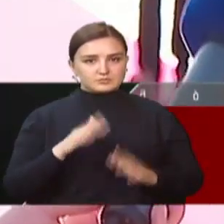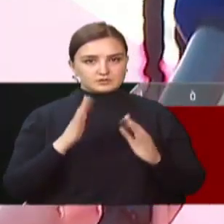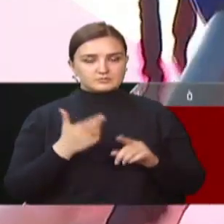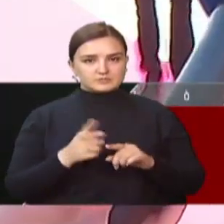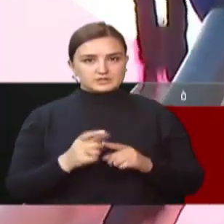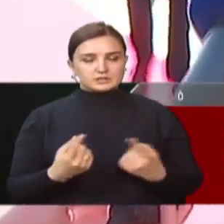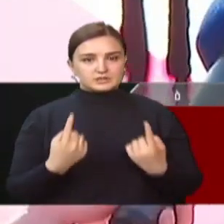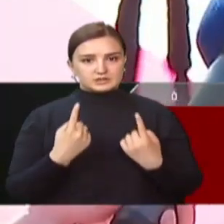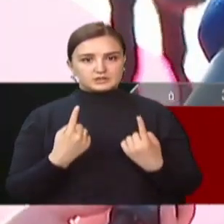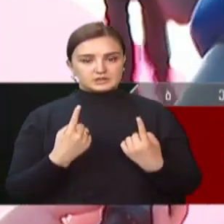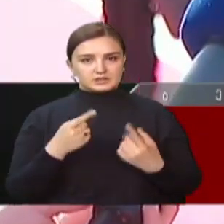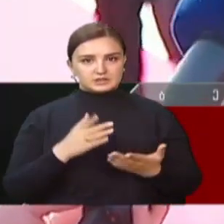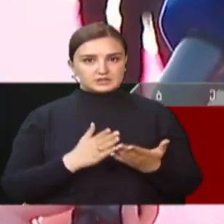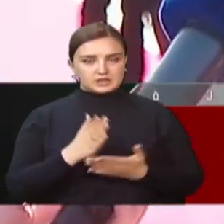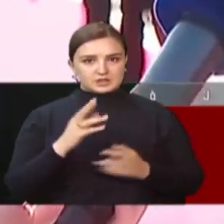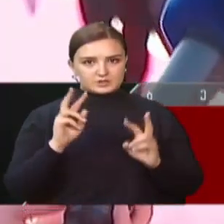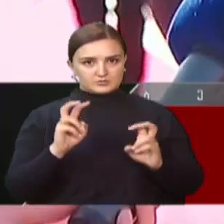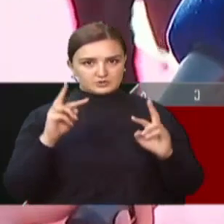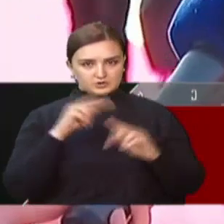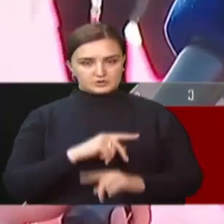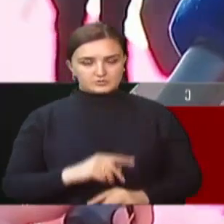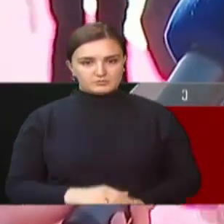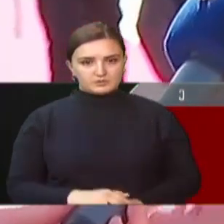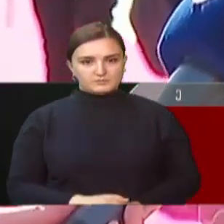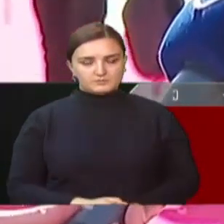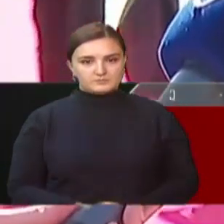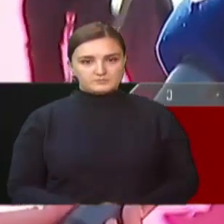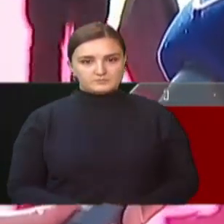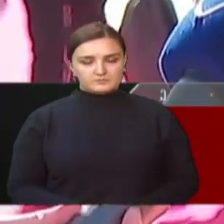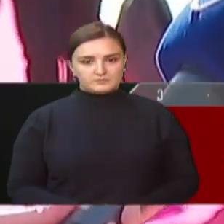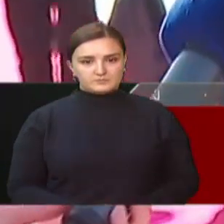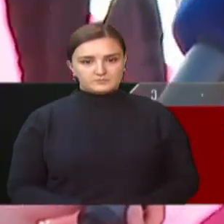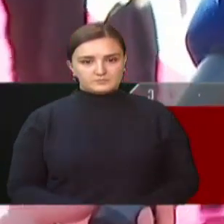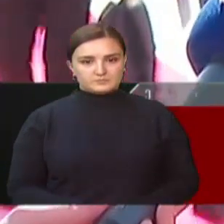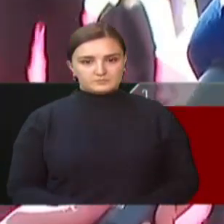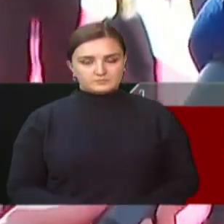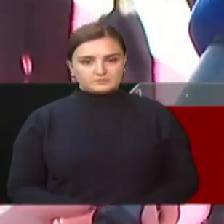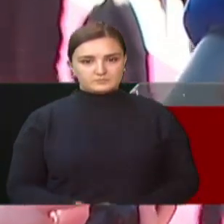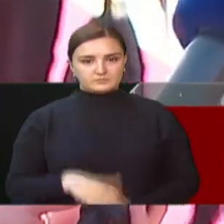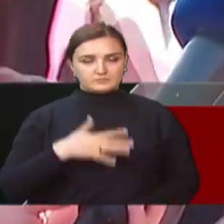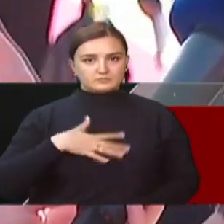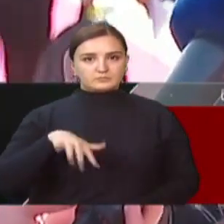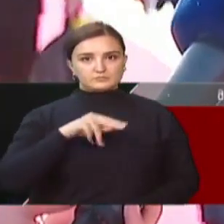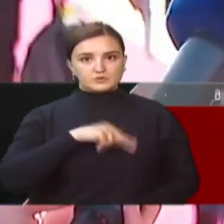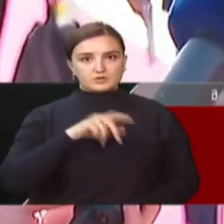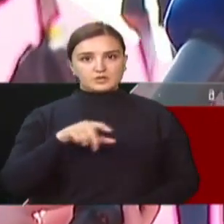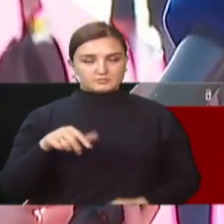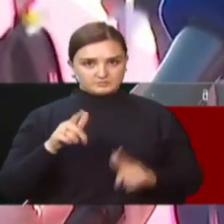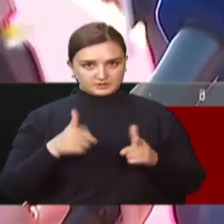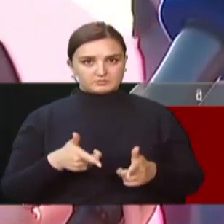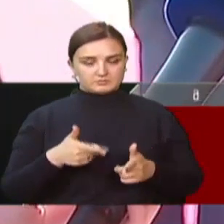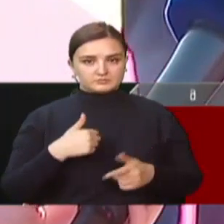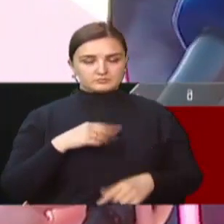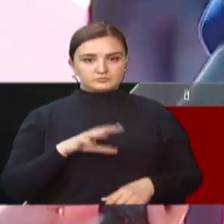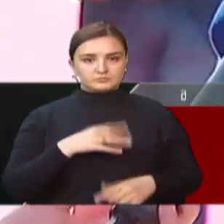დიდი სტრატეგიული შეცდომა. ამაში ჩვენი კოლეგები მეთანხმებიან, ჩვენ მე ასევე მქონდა რამდენიმე